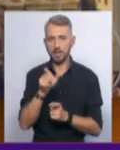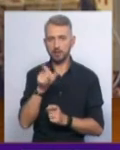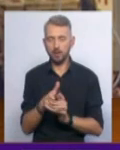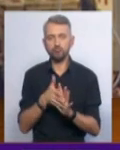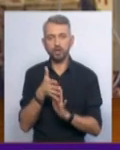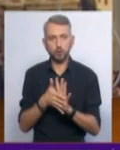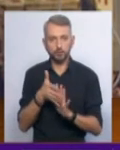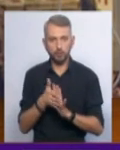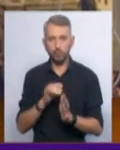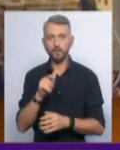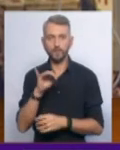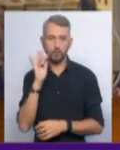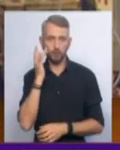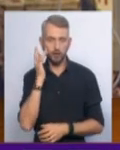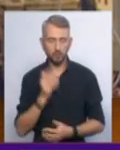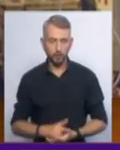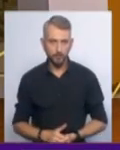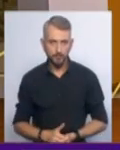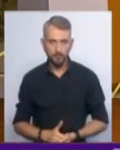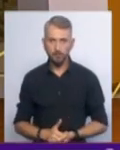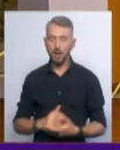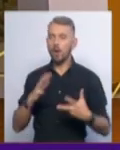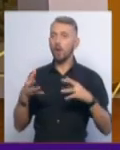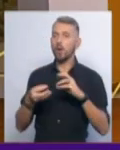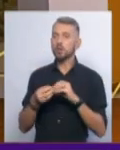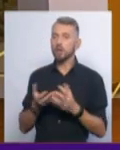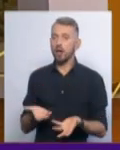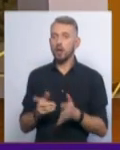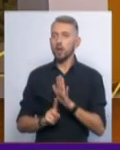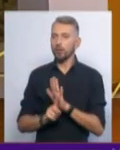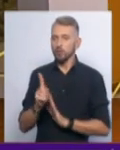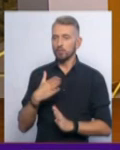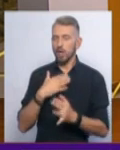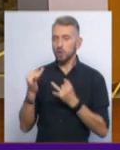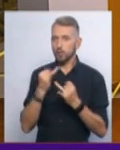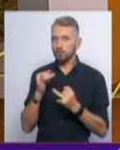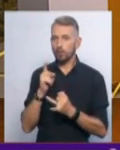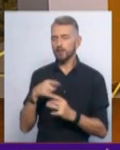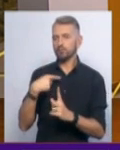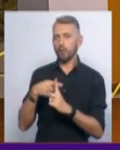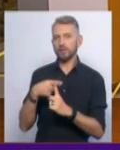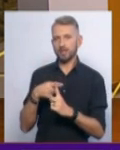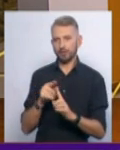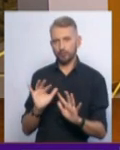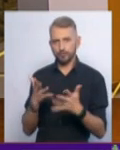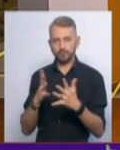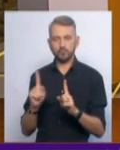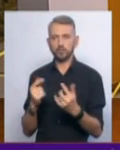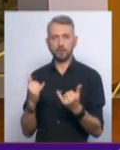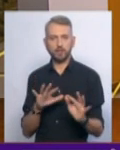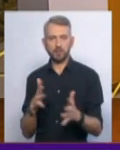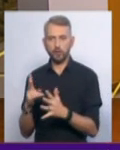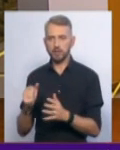жестової мови Ігор Бондаренко. Отже, пане Михайло, розпочнемо нашу розмову з позитивного такого нюансу, який зараз відбувається